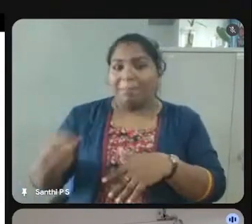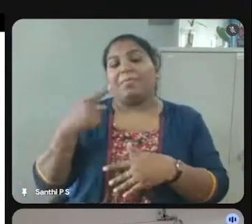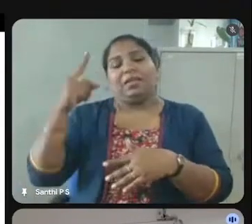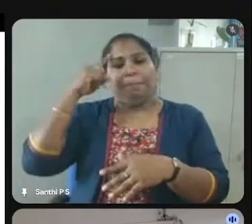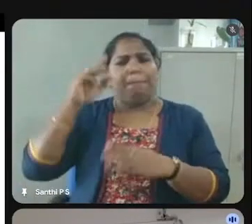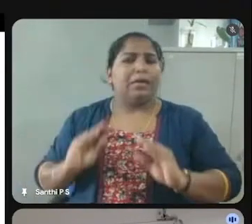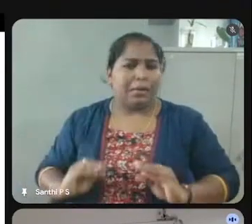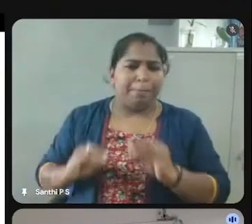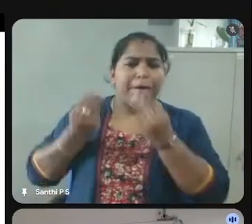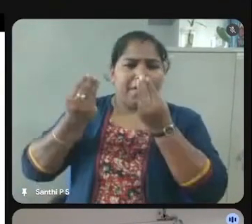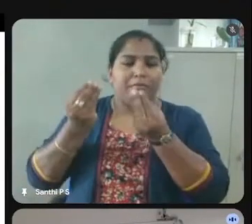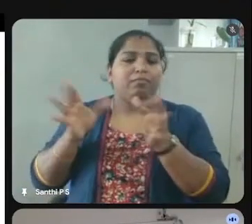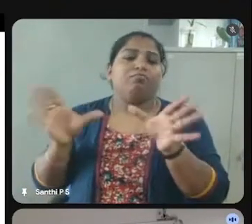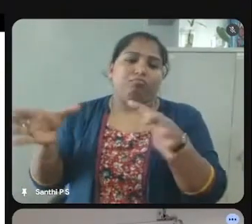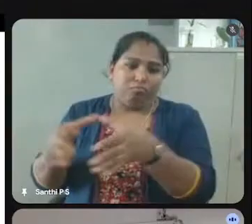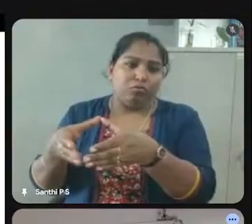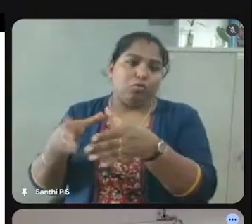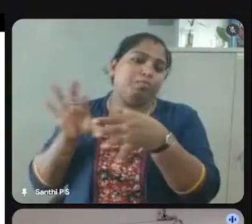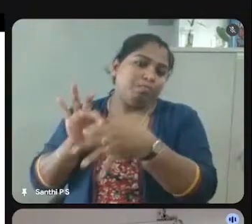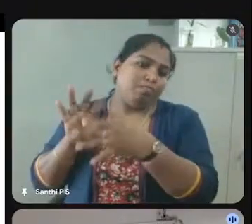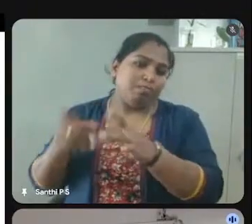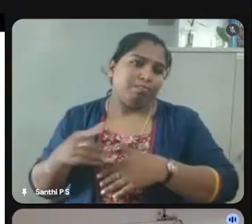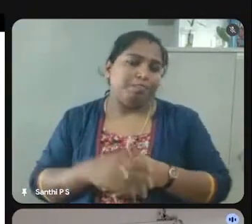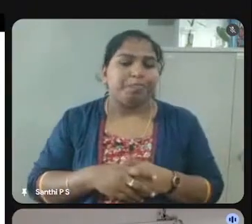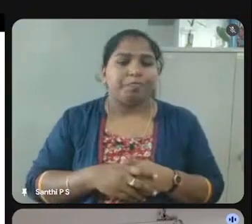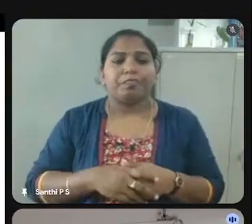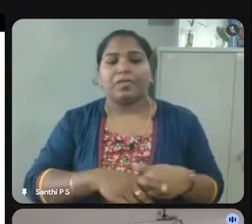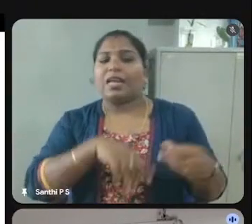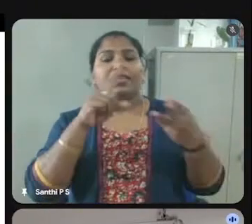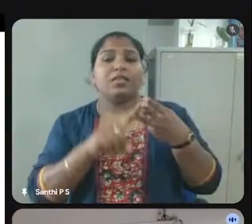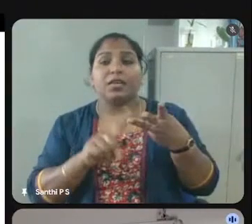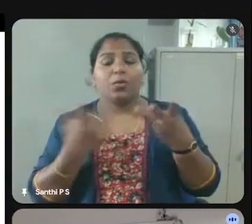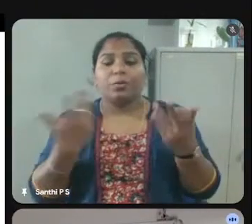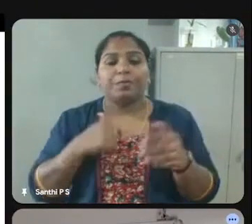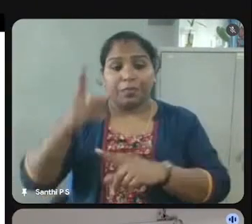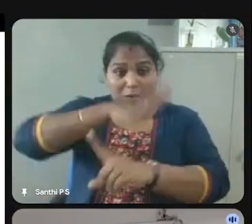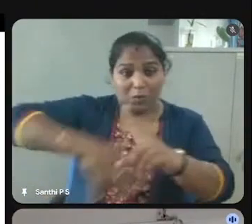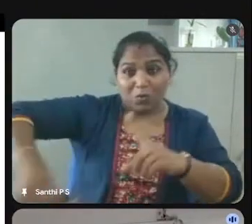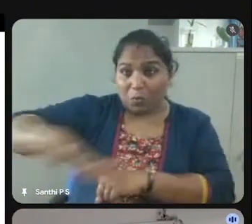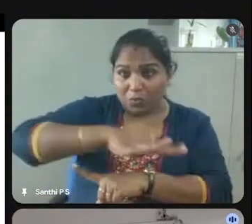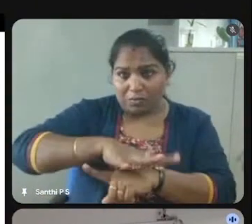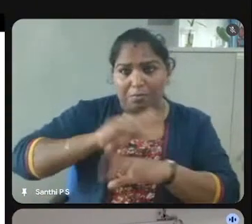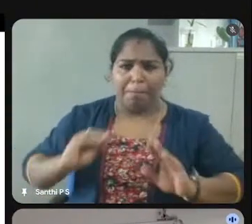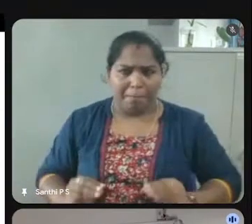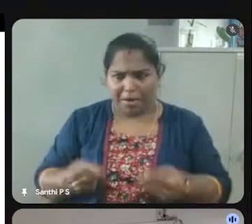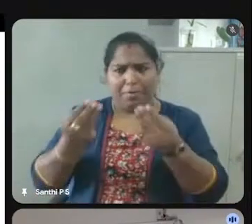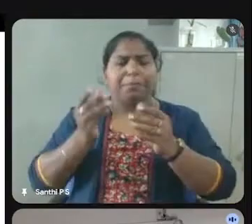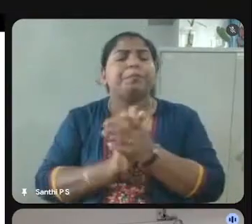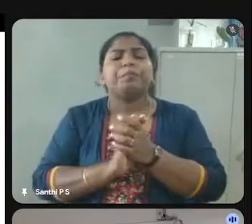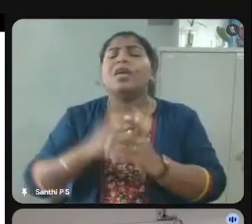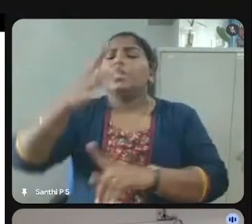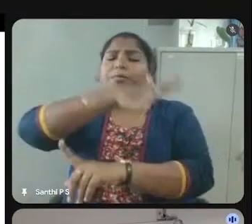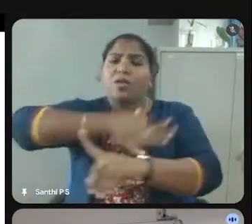ക്ഷേമം എന്ന് പറയുന്ന ആ ഒരു മേഖലയായിട്ട് ബന്ധപ്പെട്ടതാണ്. പിന്നീട് സാമൂഹികമായ ക്ഷേമമുണ്ട്. അതായത് നമ്മുടെ സമൂഹം, നമ്മുടെ